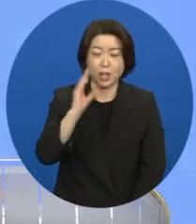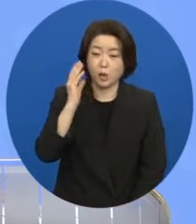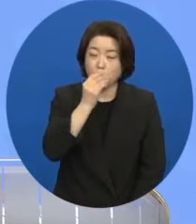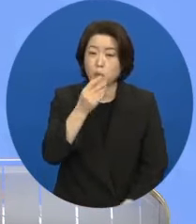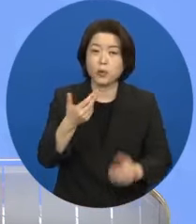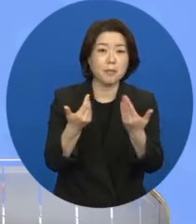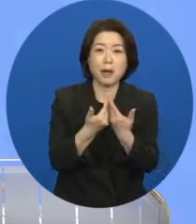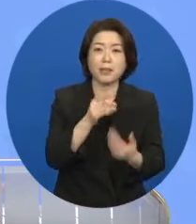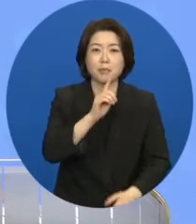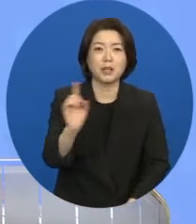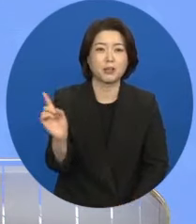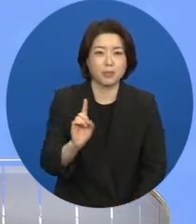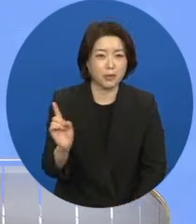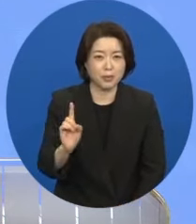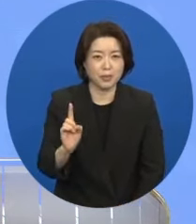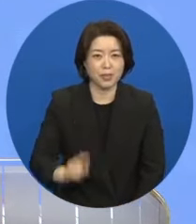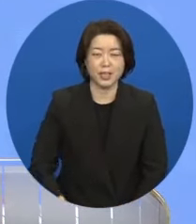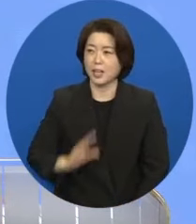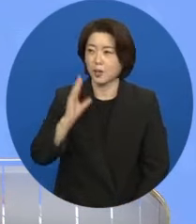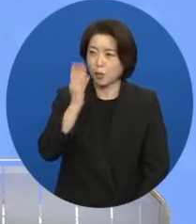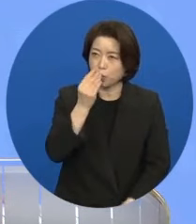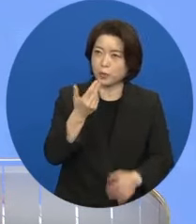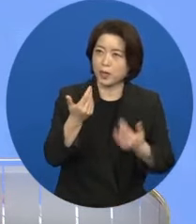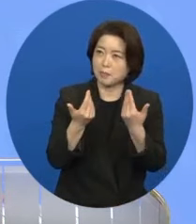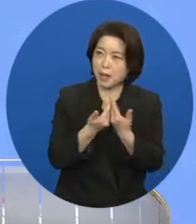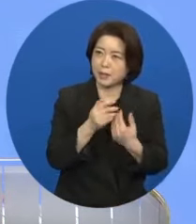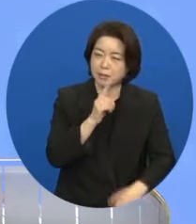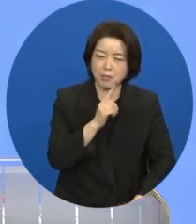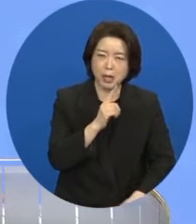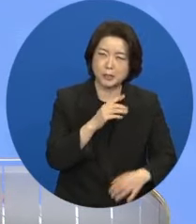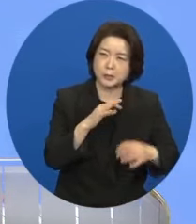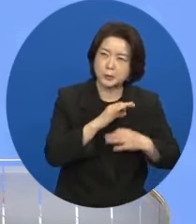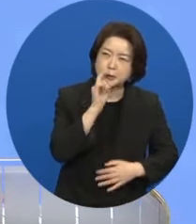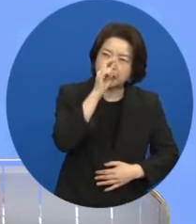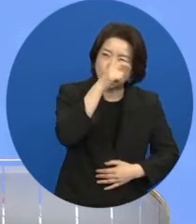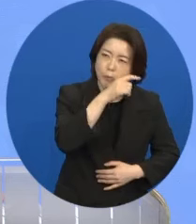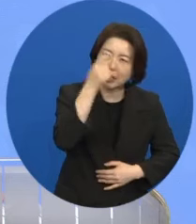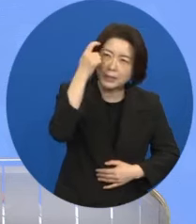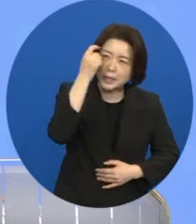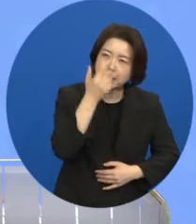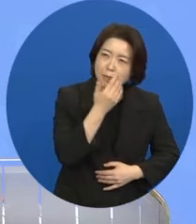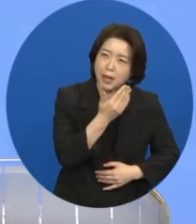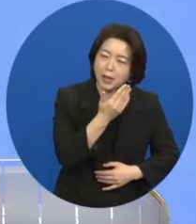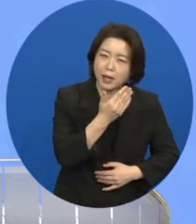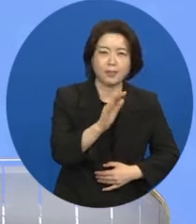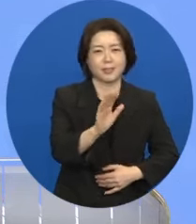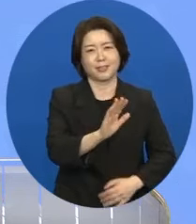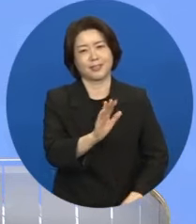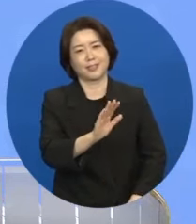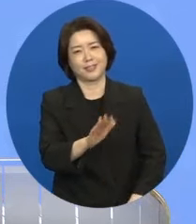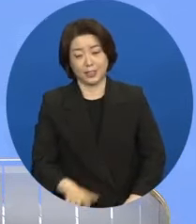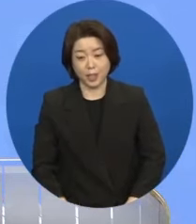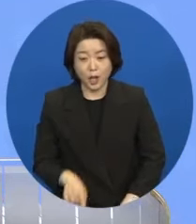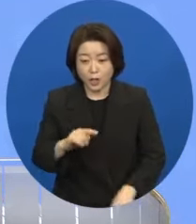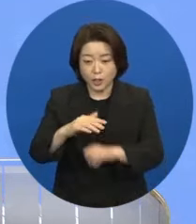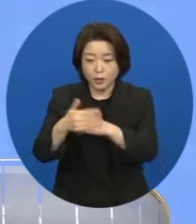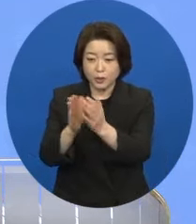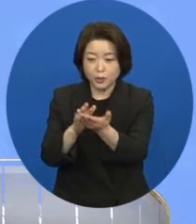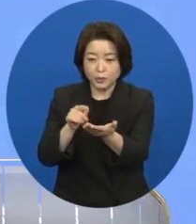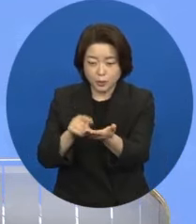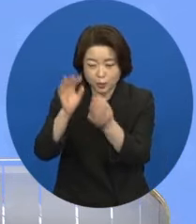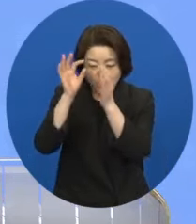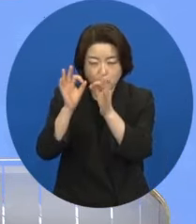뭘까요 우리는 거룩의 반대를 뭔가 부정하다 더럽다 이렇게 생각하는 경향이 있는데이 정의에 의하면